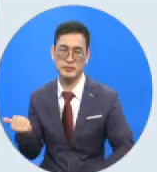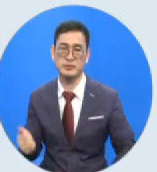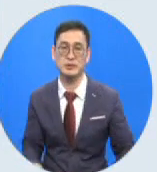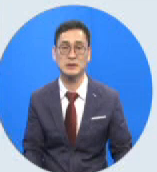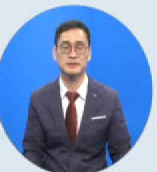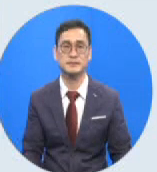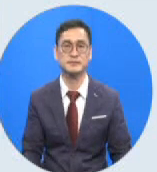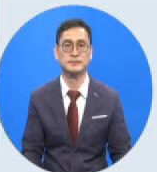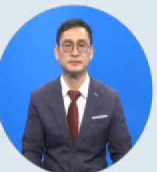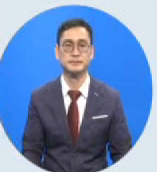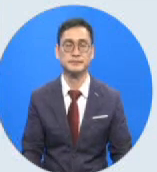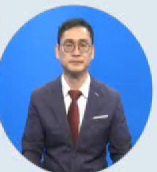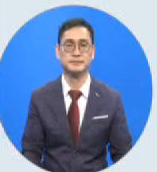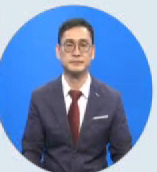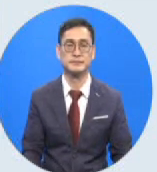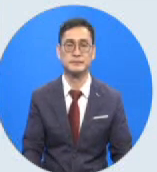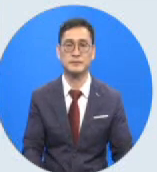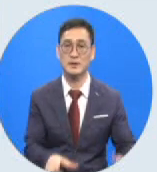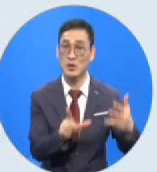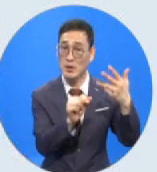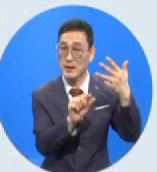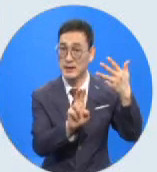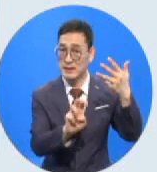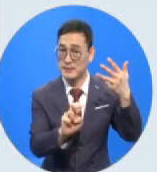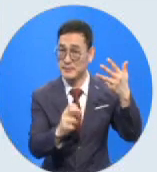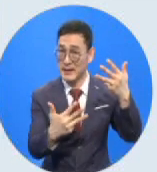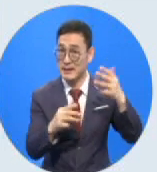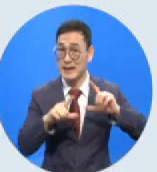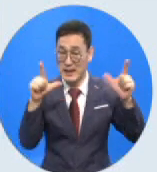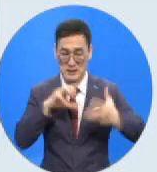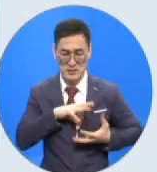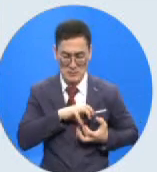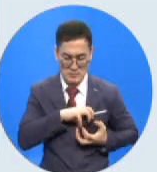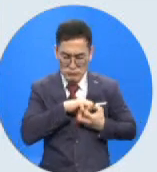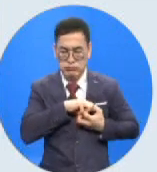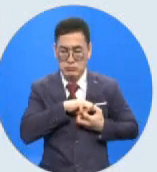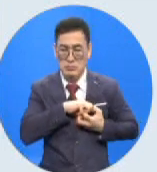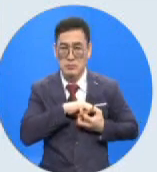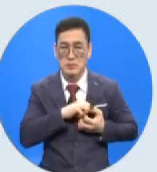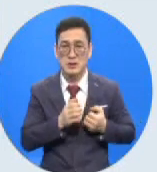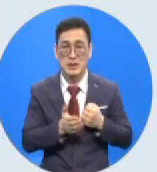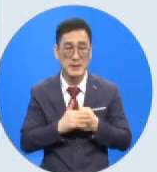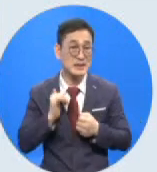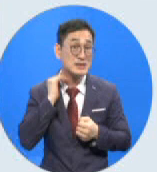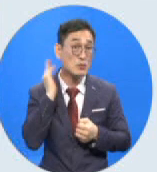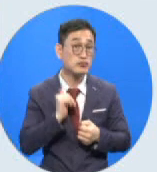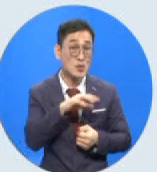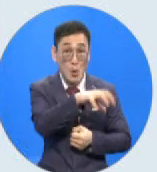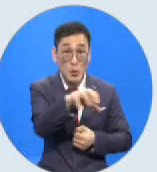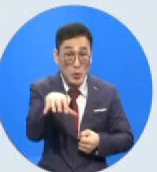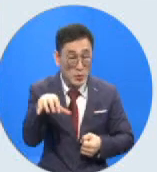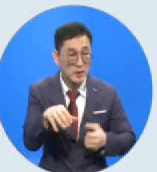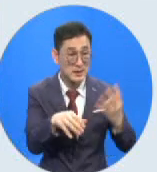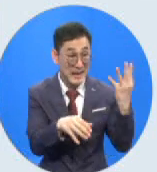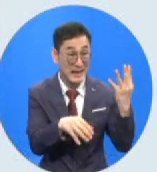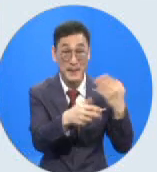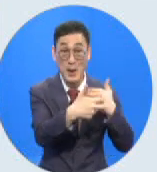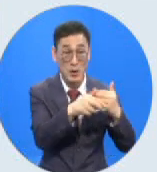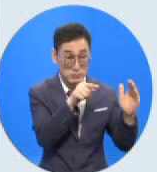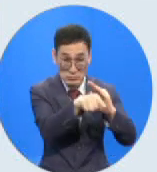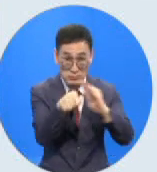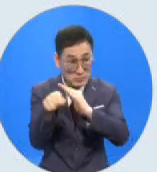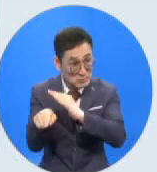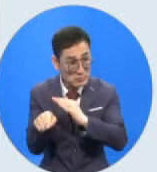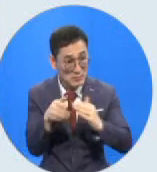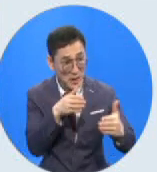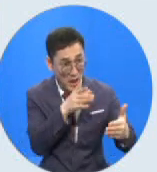있었습니다 이 18일에도 새벽에 심정지가 원 시트 감성이 의정부시의 4개 병원에 연락을 했지만